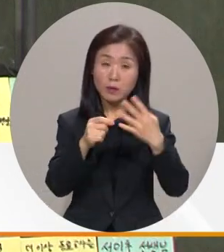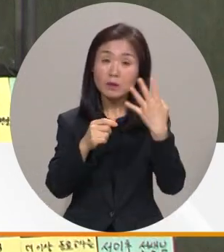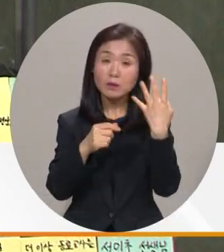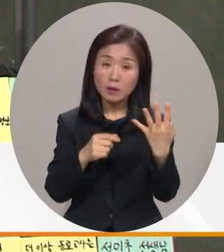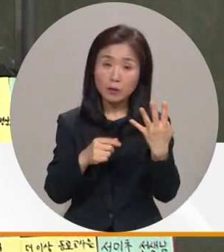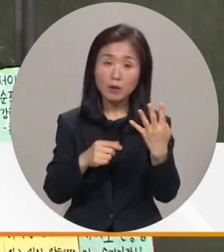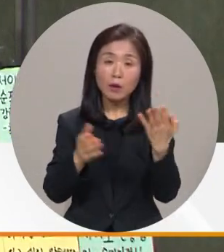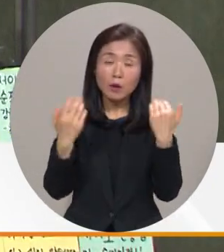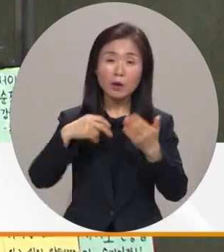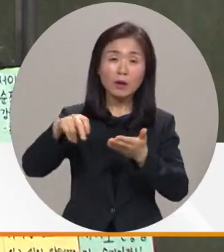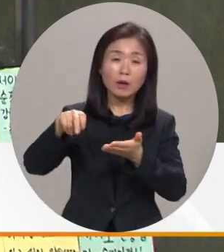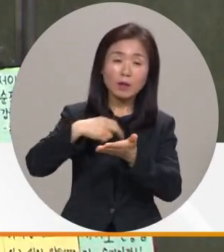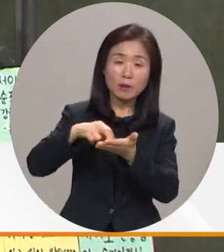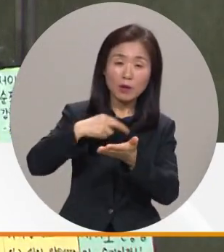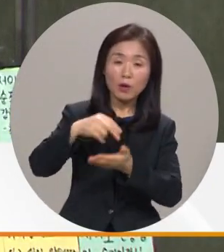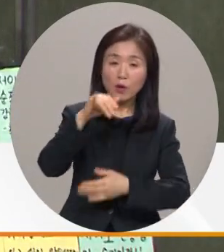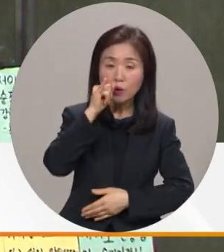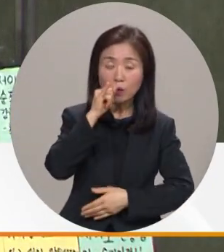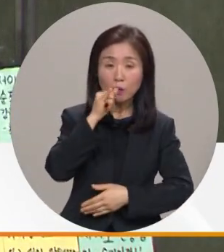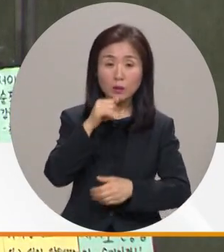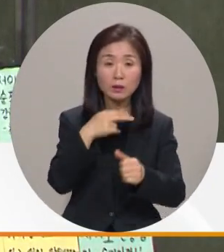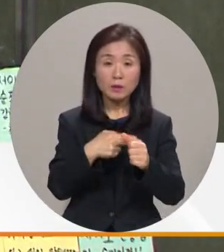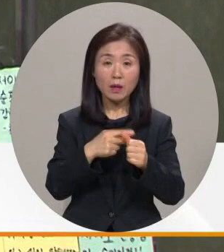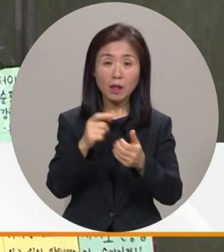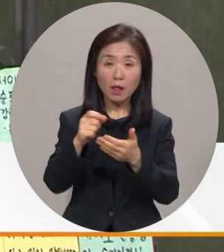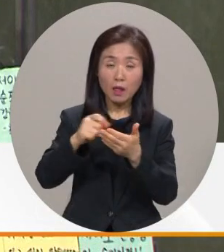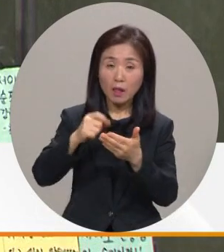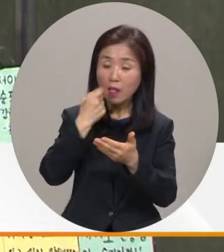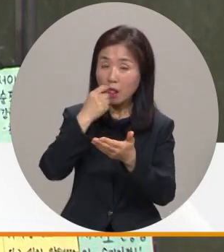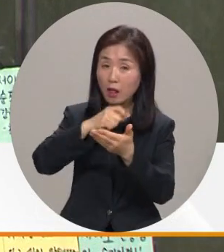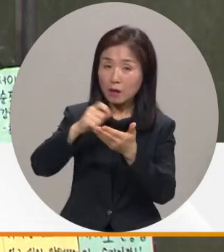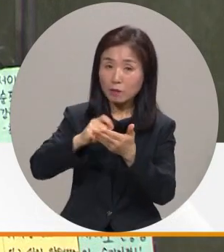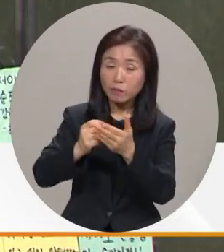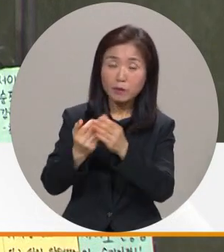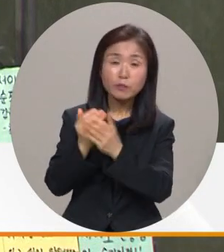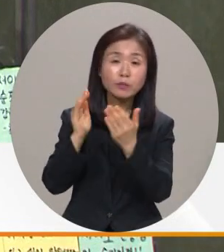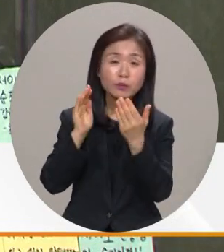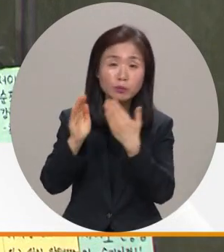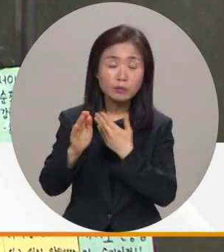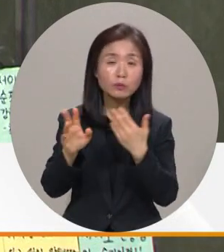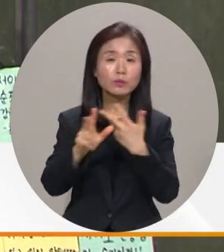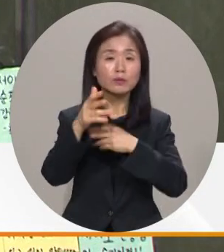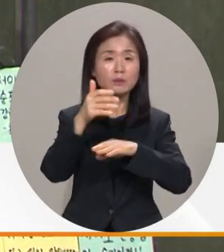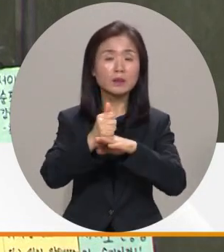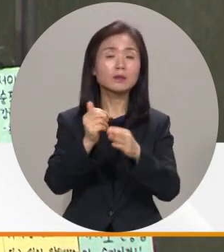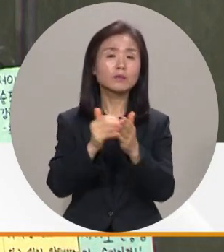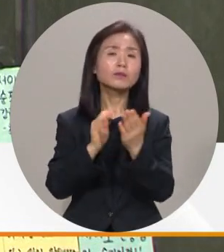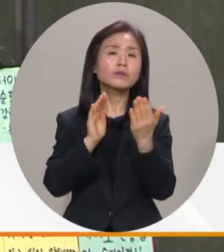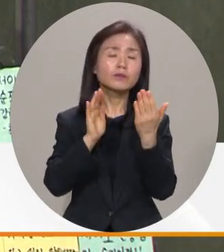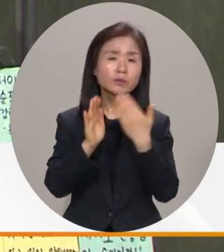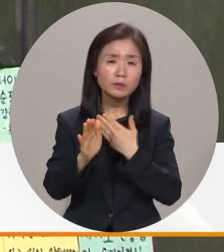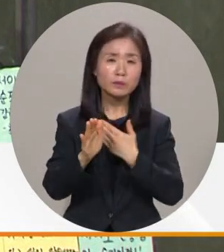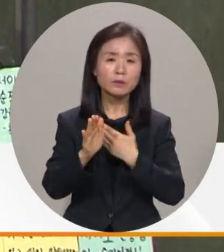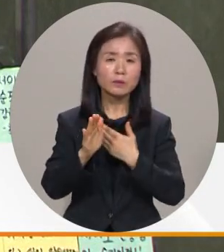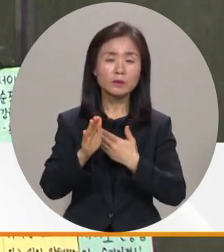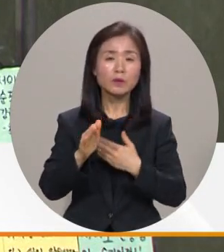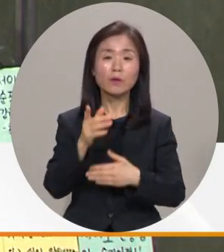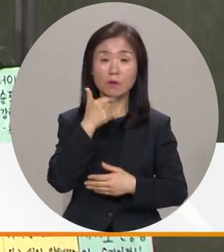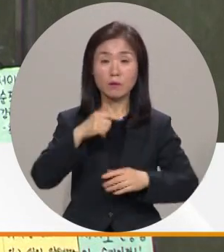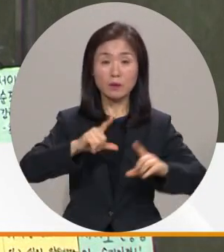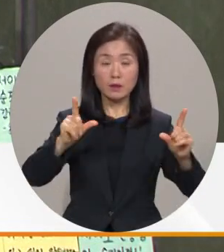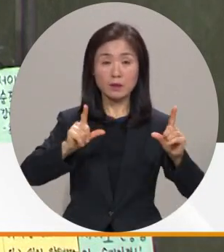하이톡을 연속적으로 선생님은 연필 사건이 일어난 직후 주말이 지나고 자신이 아이들을 가르치던